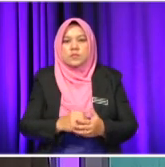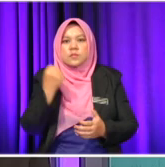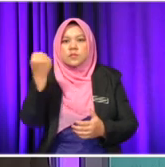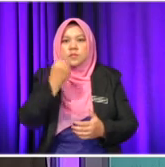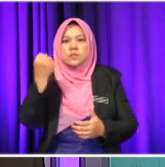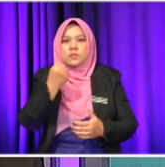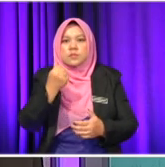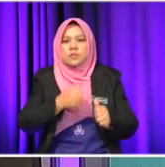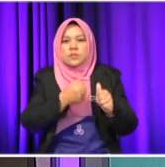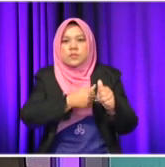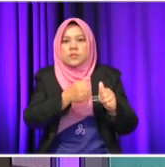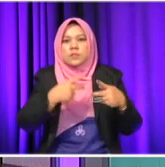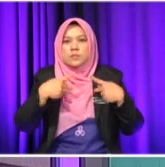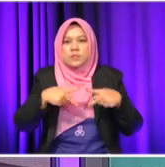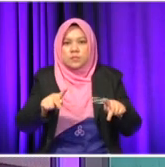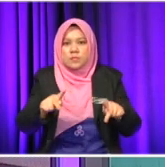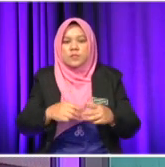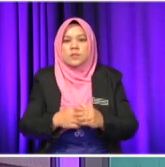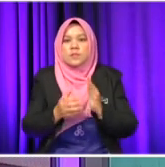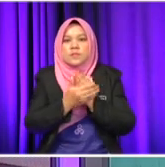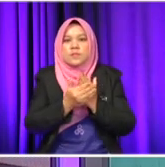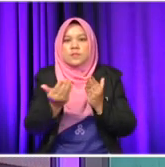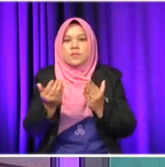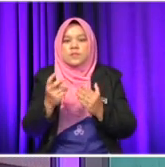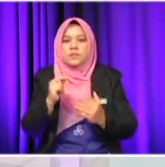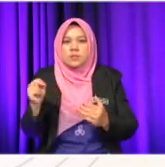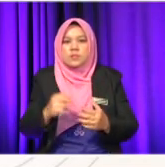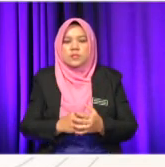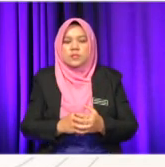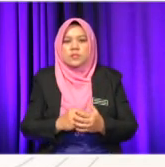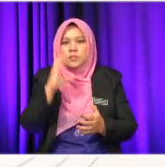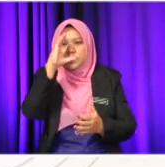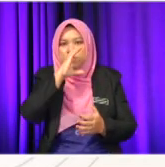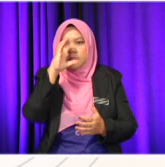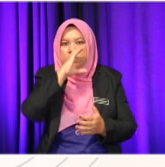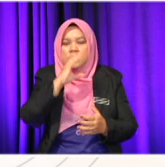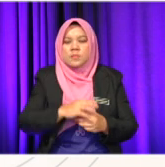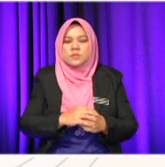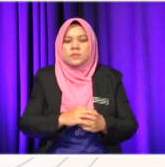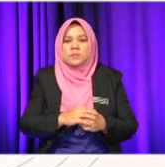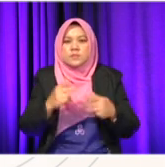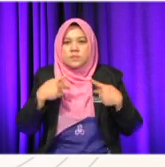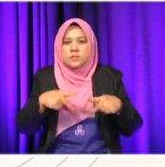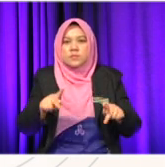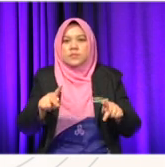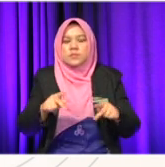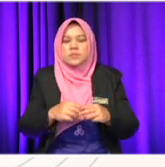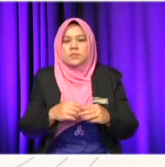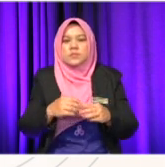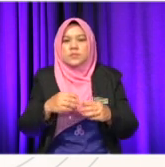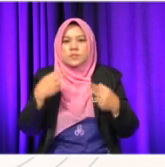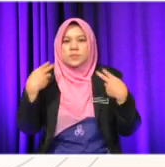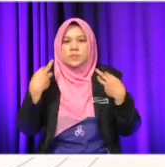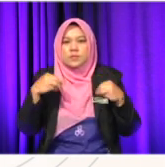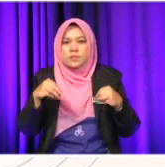peluang untuk meningkatkan hasil produk dan Kim mencari inisiatif atau pembuluhan terhadap pasaran